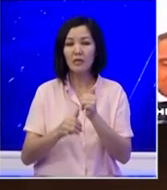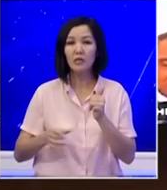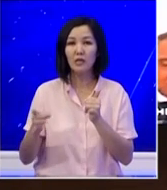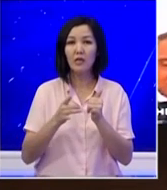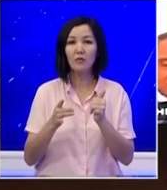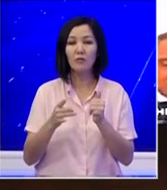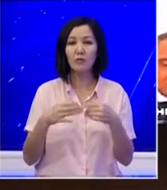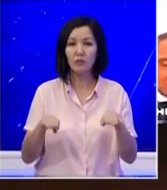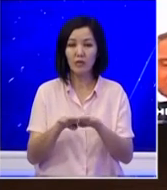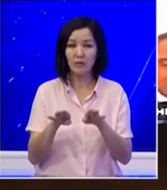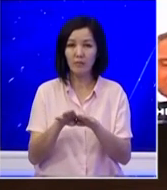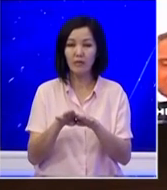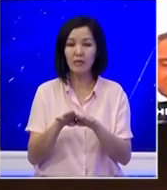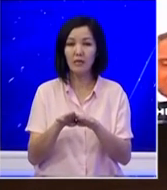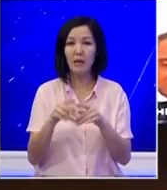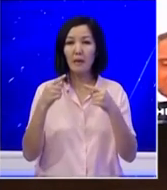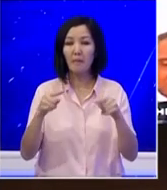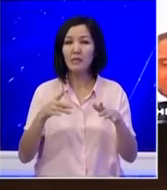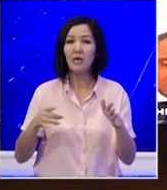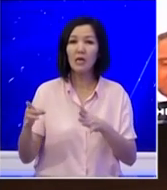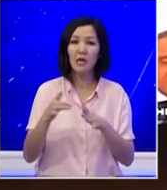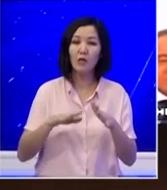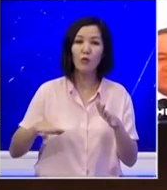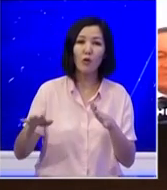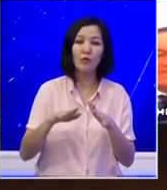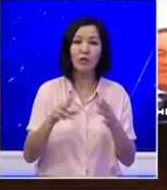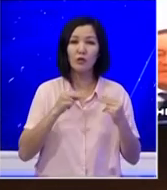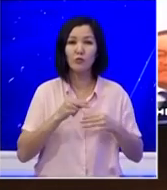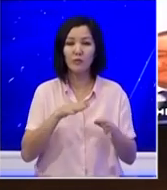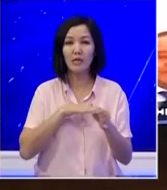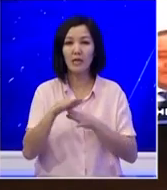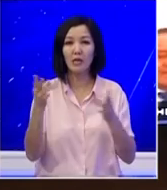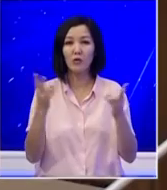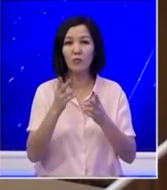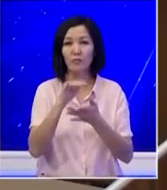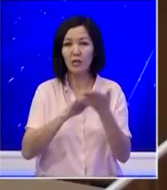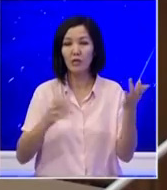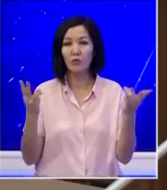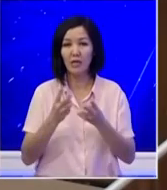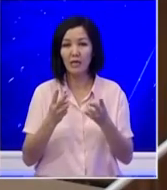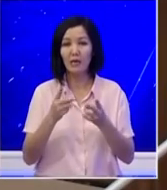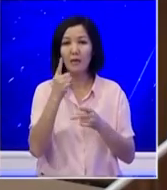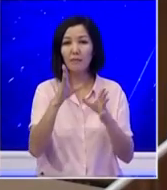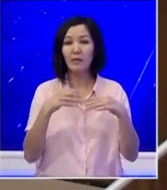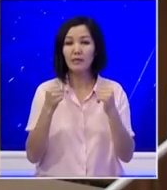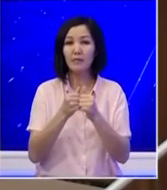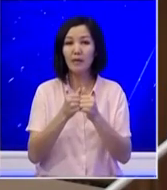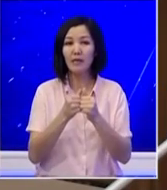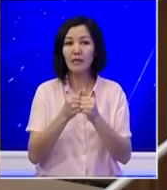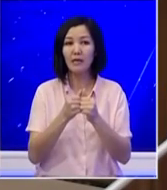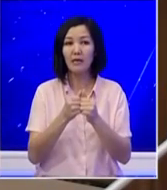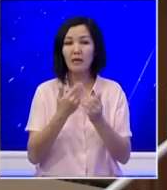примере твоего района там, другие районы, вот так эту работу постоянно осуществлять. Бір семьяда біреу, мне